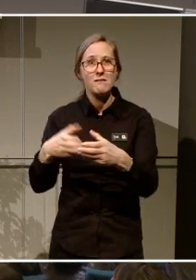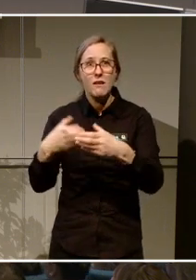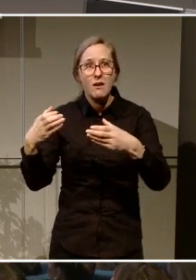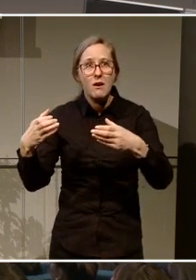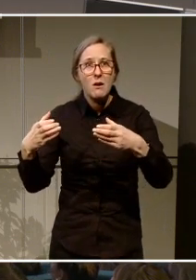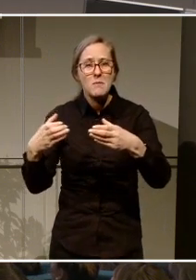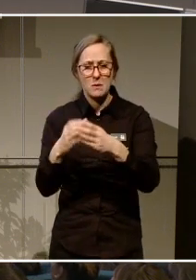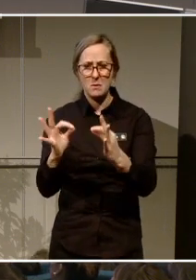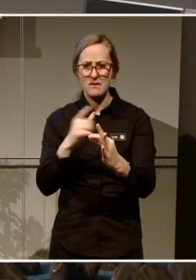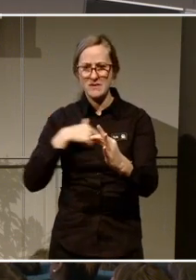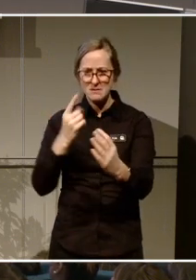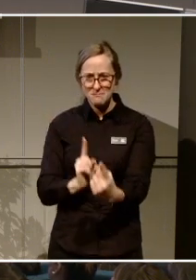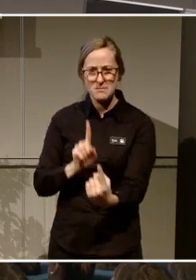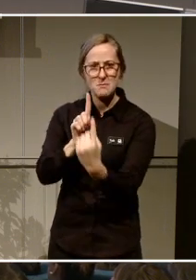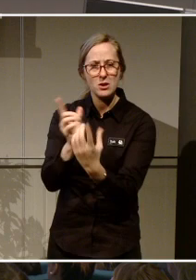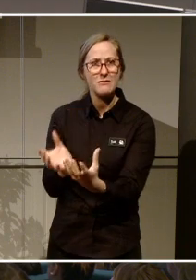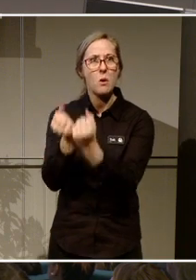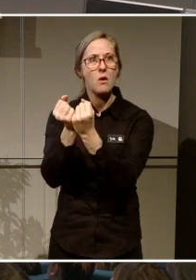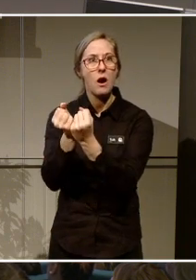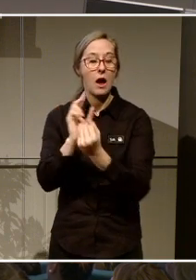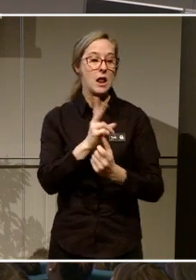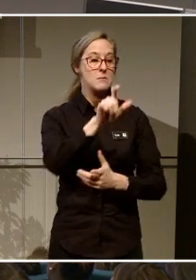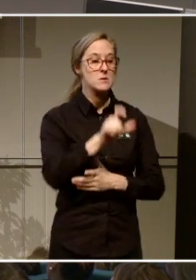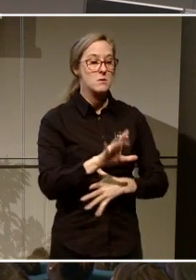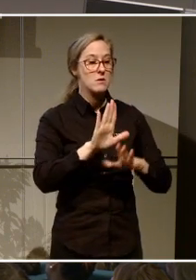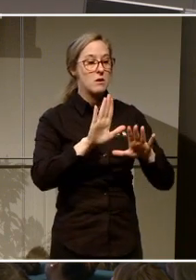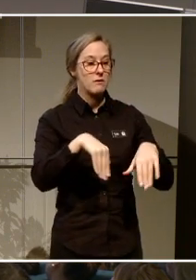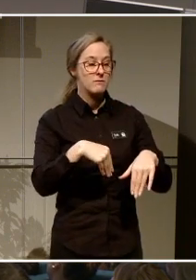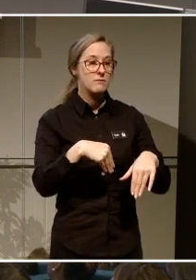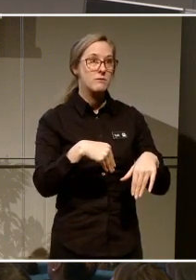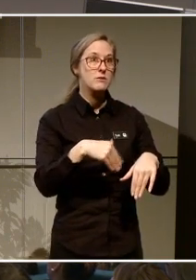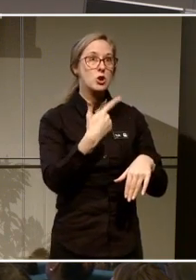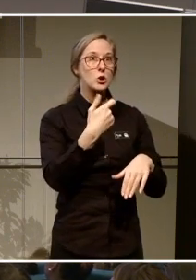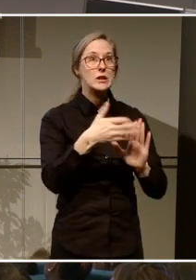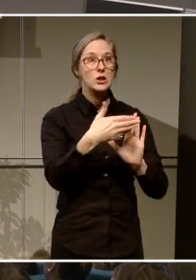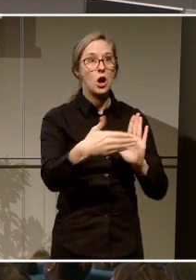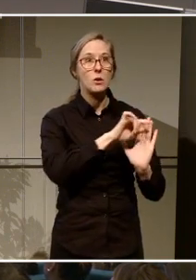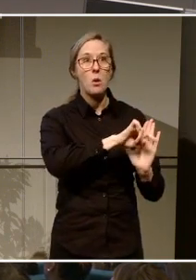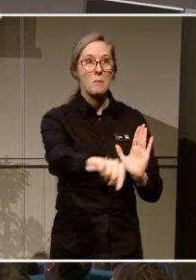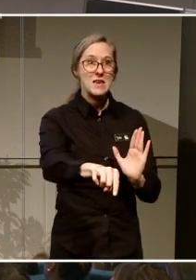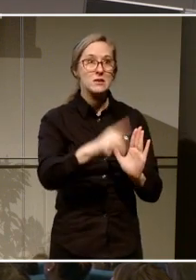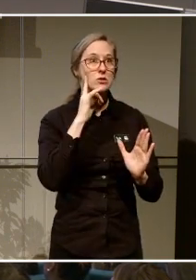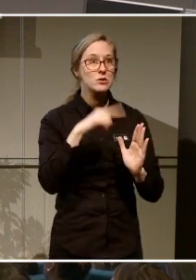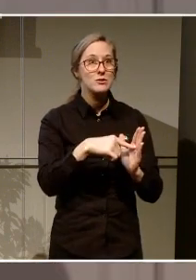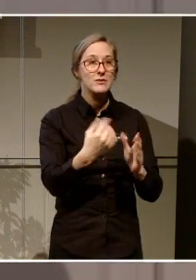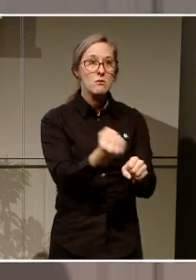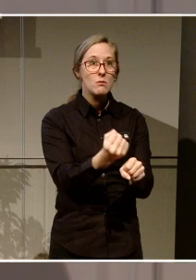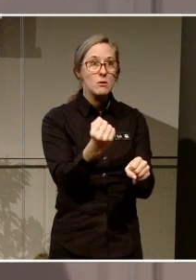vi den som kom som arbetskraftsinvandrare till Sverige på 70-talet från Finland och fortfarande inte riktigt pratar